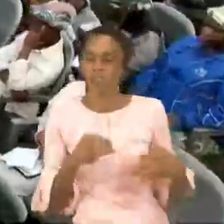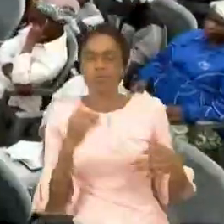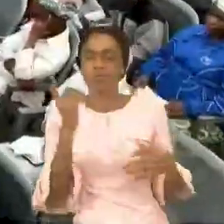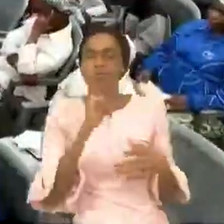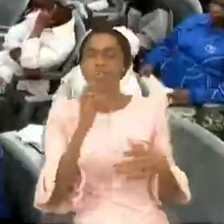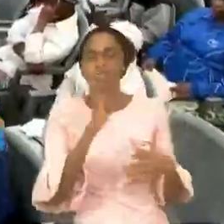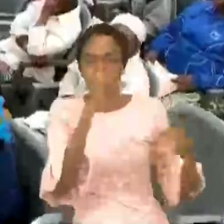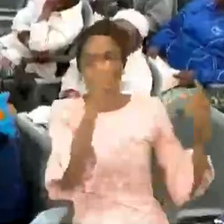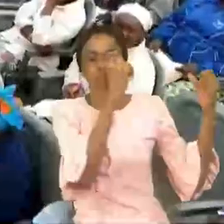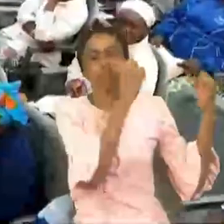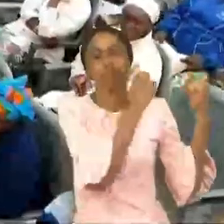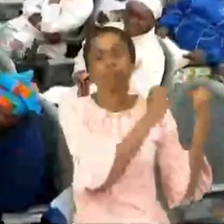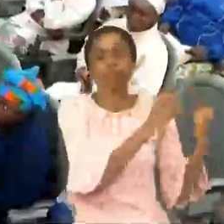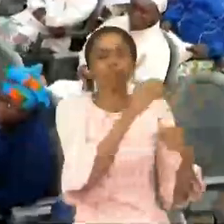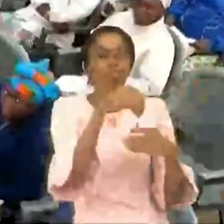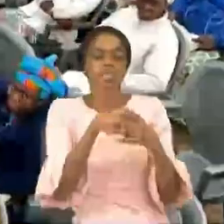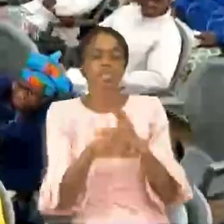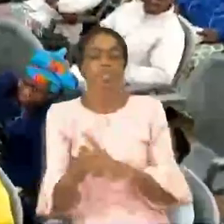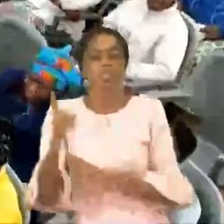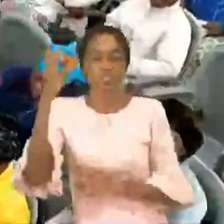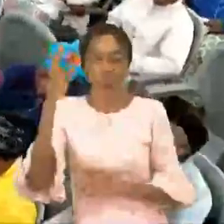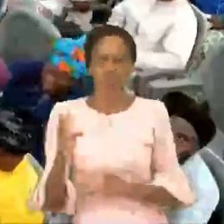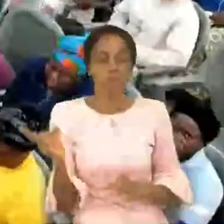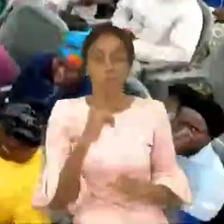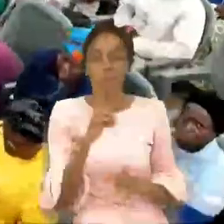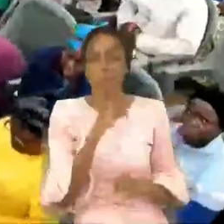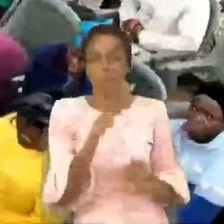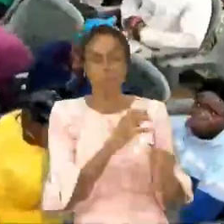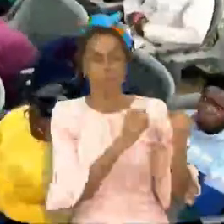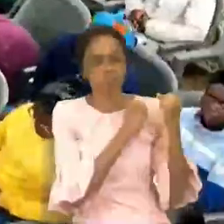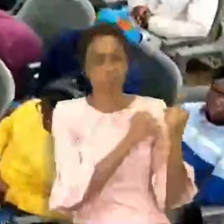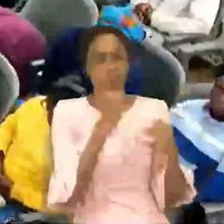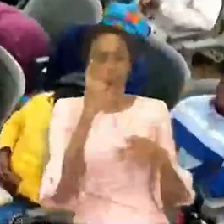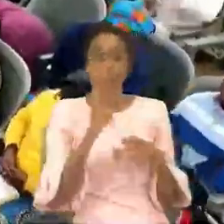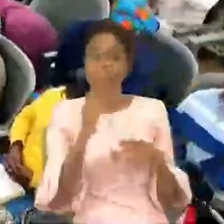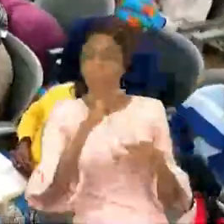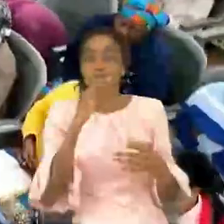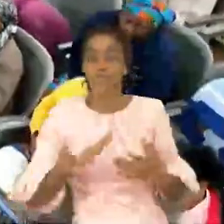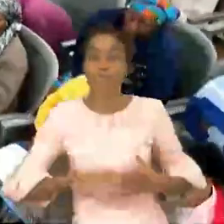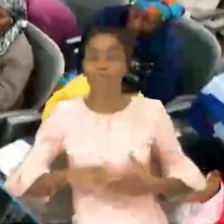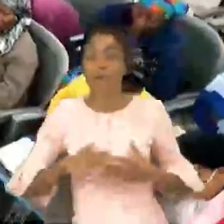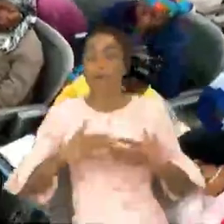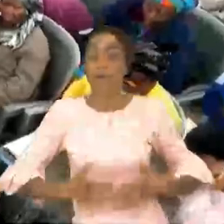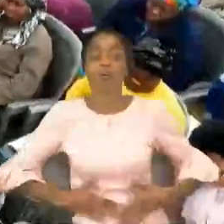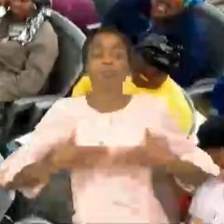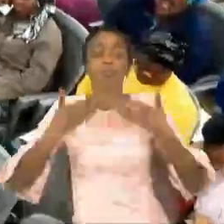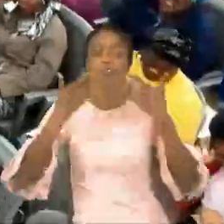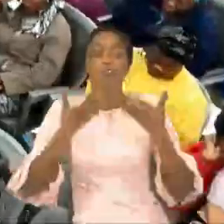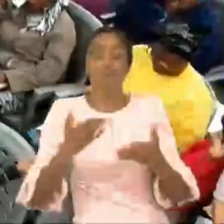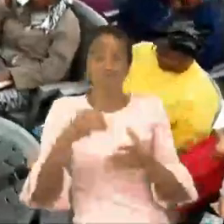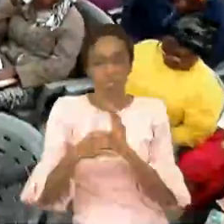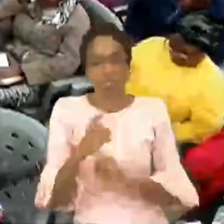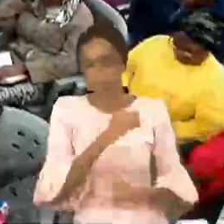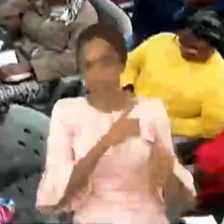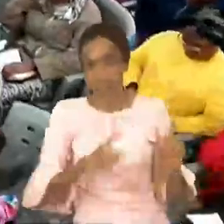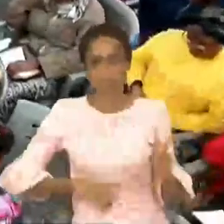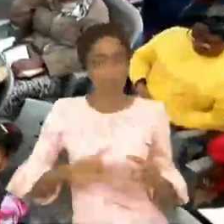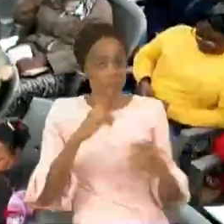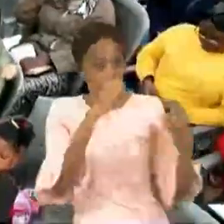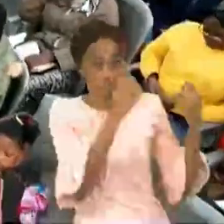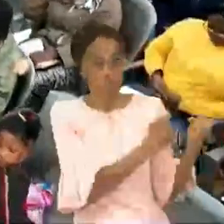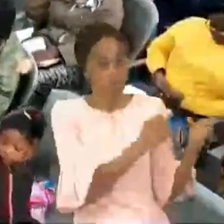est ta confiance en Dieu? Et où est ta profession dans le Seigneur? La foi